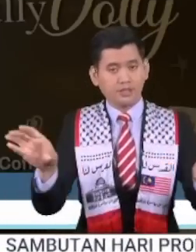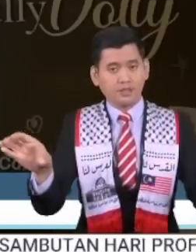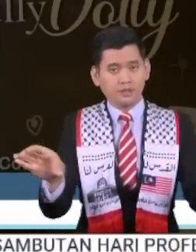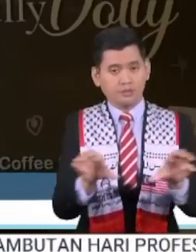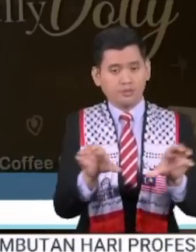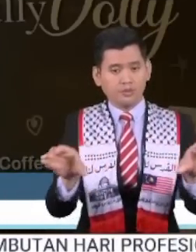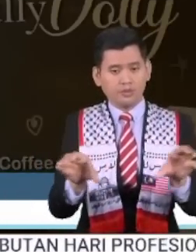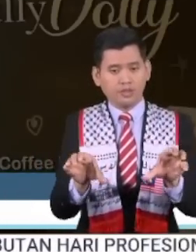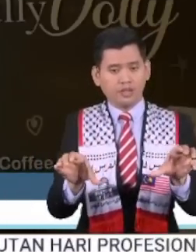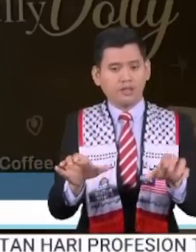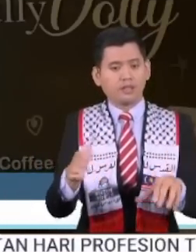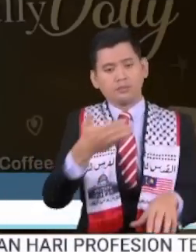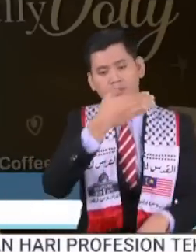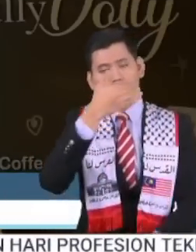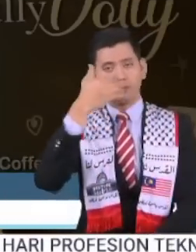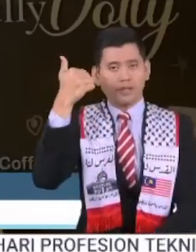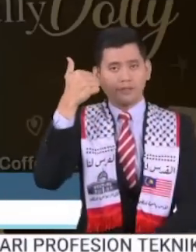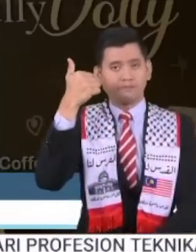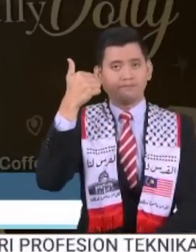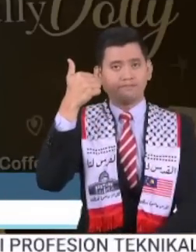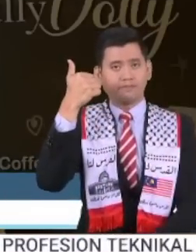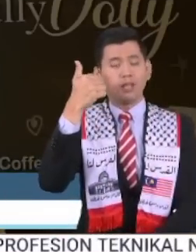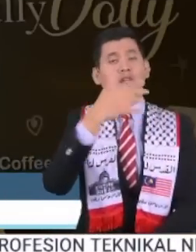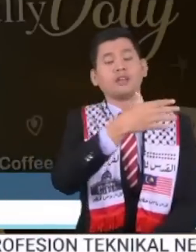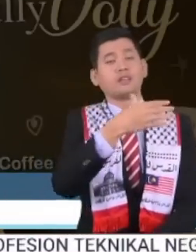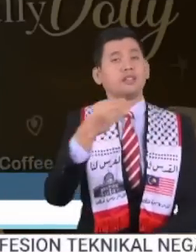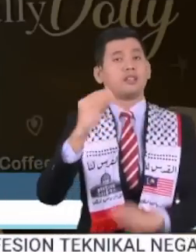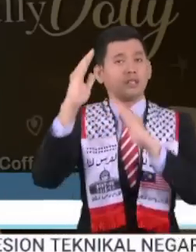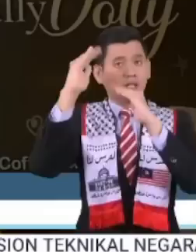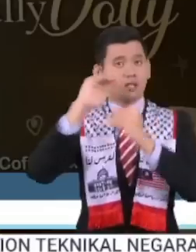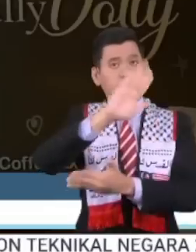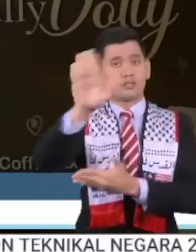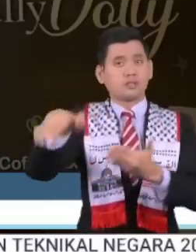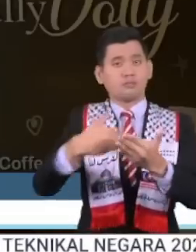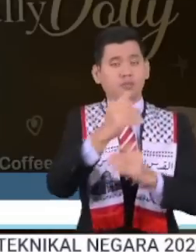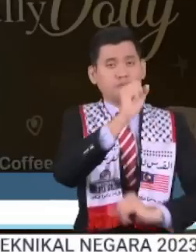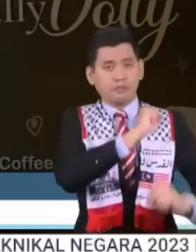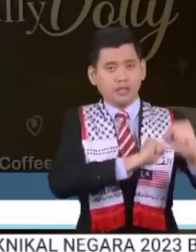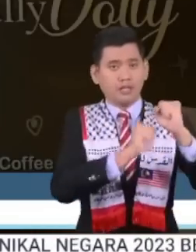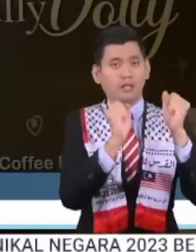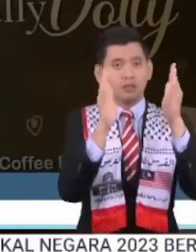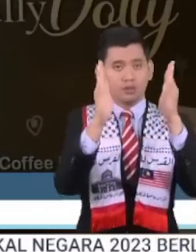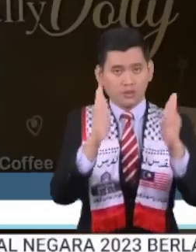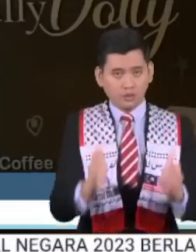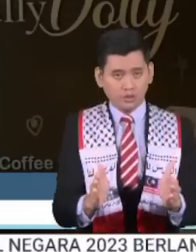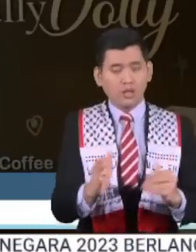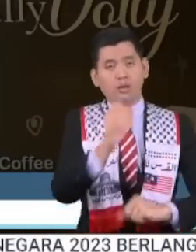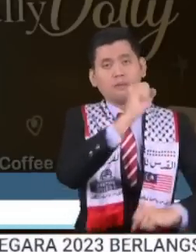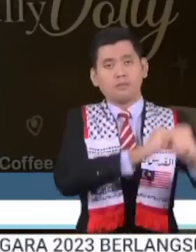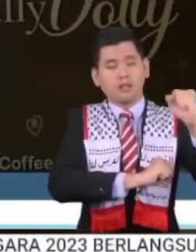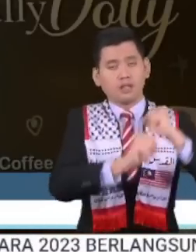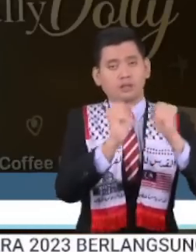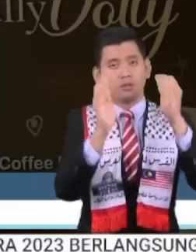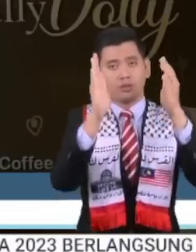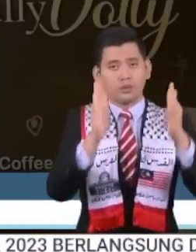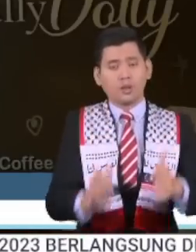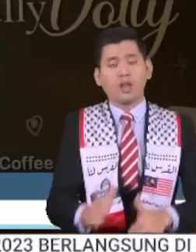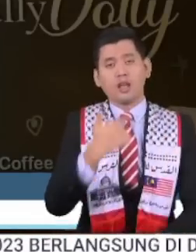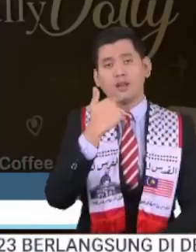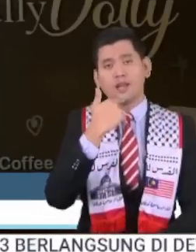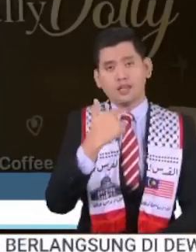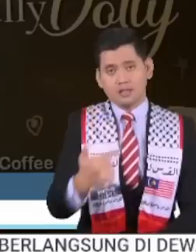dijalankan dengan baik sekali dan semoga semua para-para pelakon, especially pelakon-pelakon veteran dalam industri ini